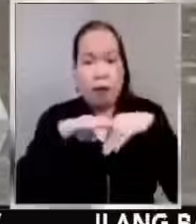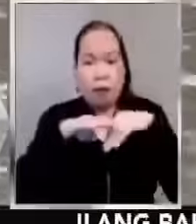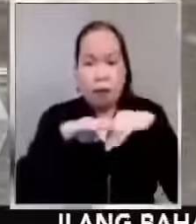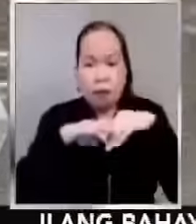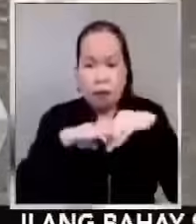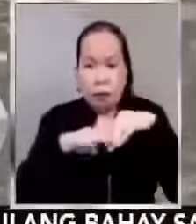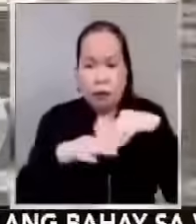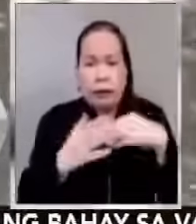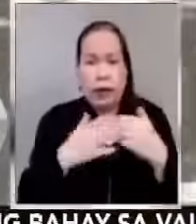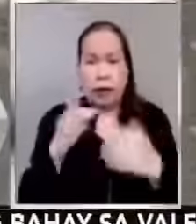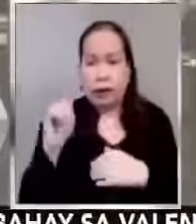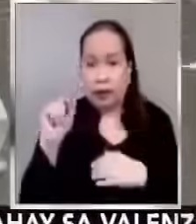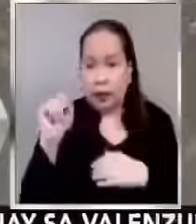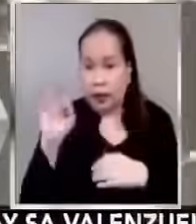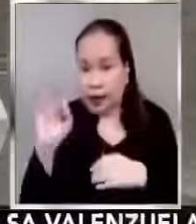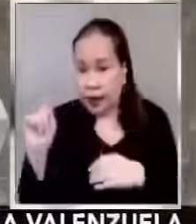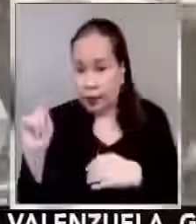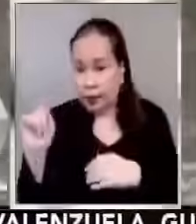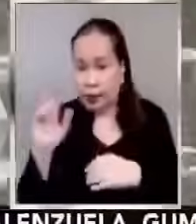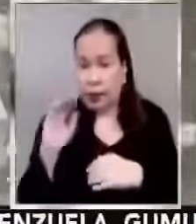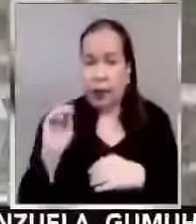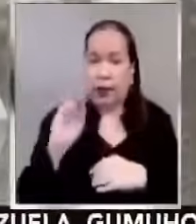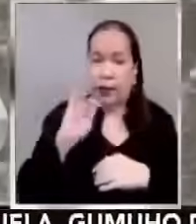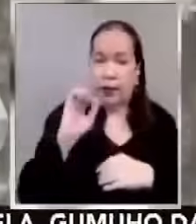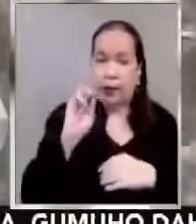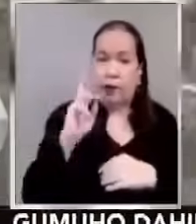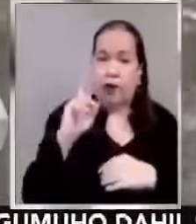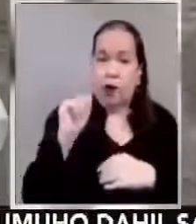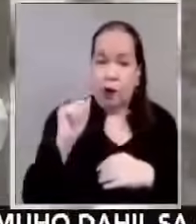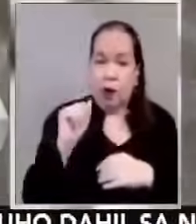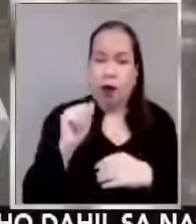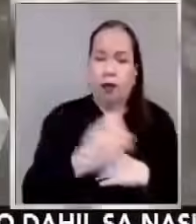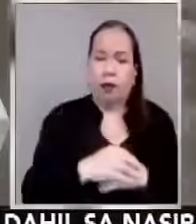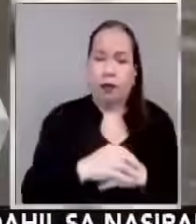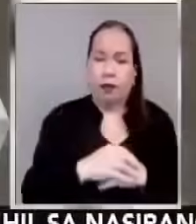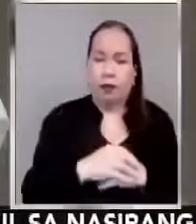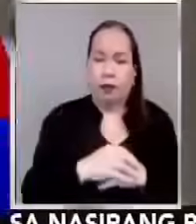gayon din sa Roas Boulevard Service Road sa bahagi ng Arsalas.